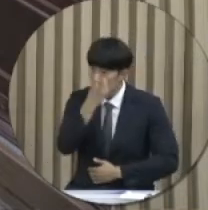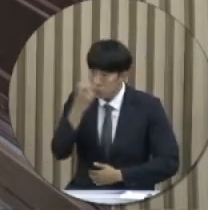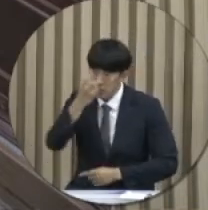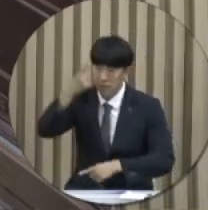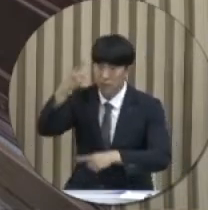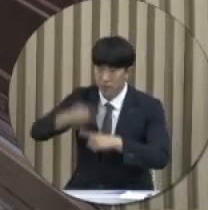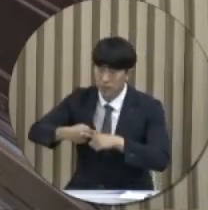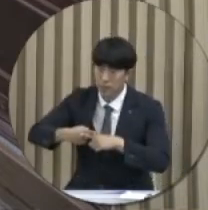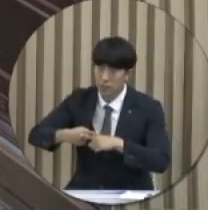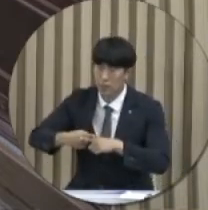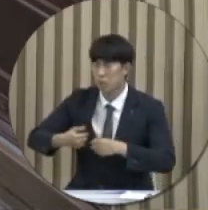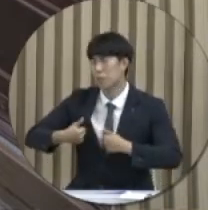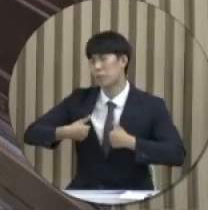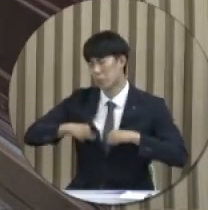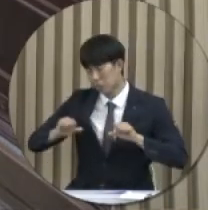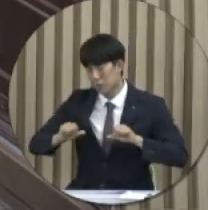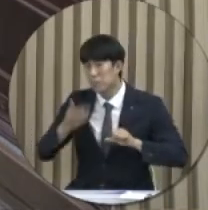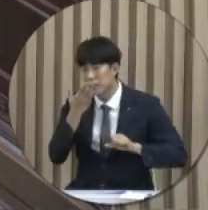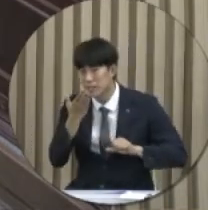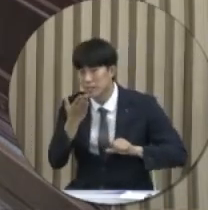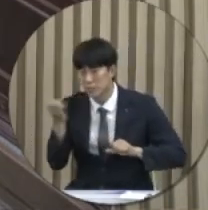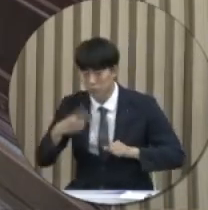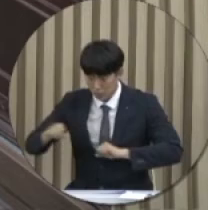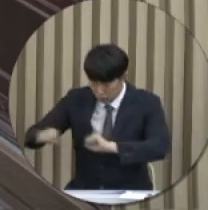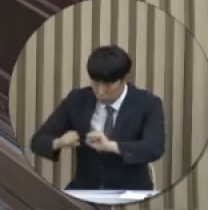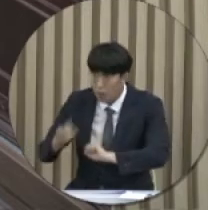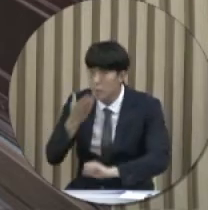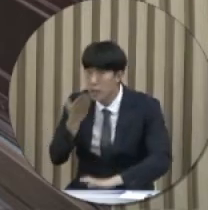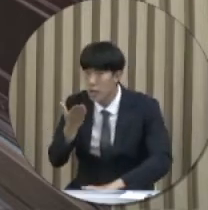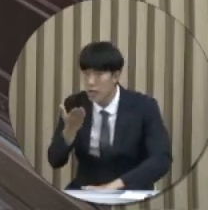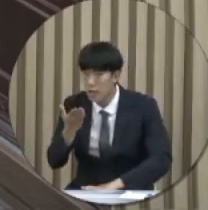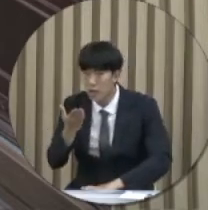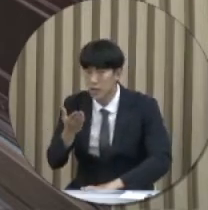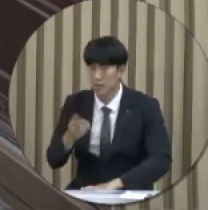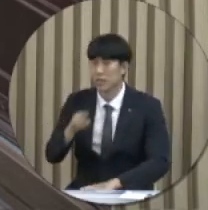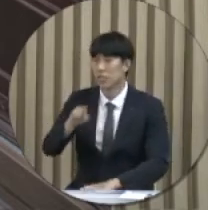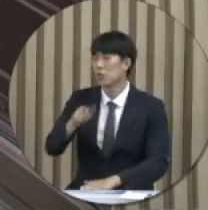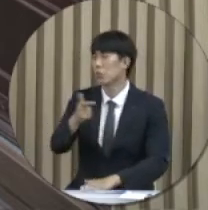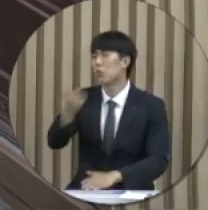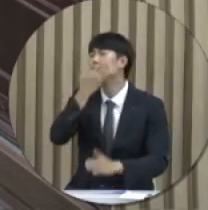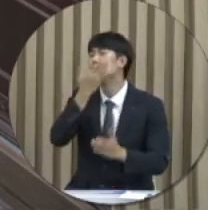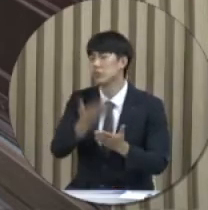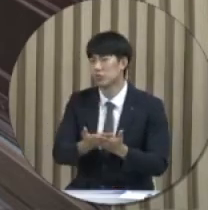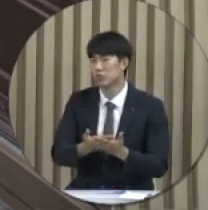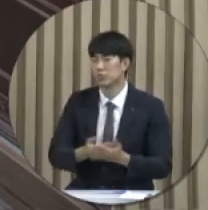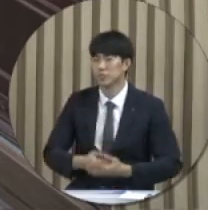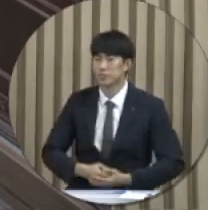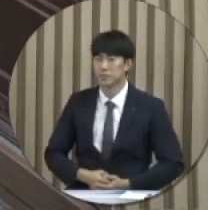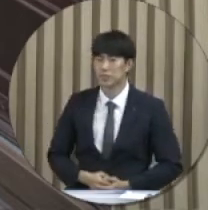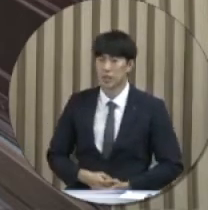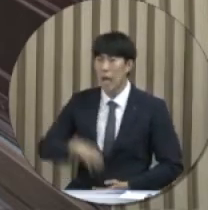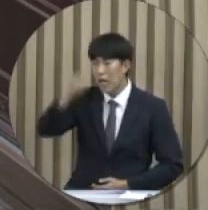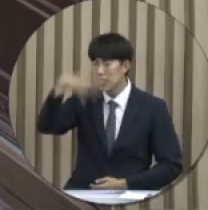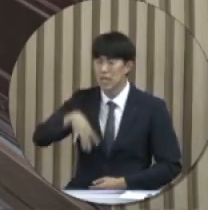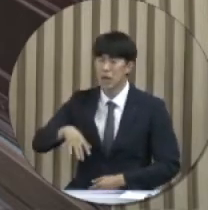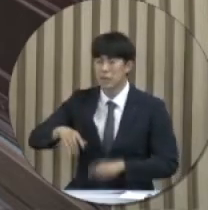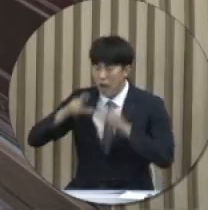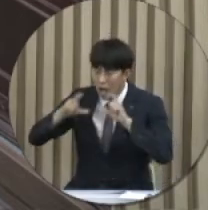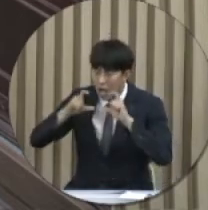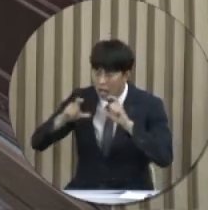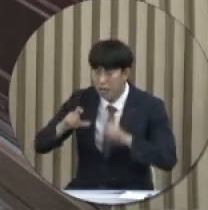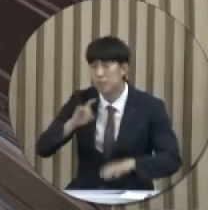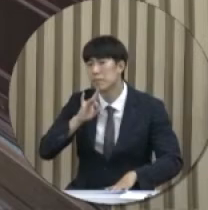하다가 포기를 할 수도 있고 실행을 할 수도 있어요. 저는 이게 매우 중요하다고 생각합니다. 그냥 얘기만 했을